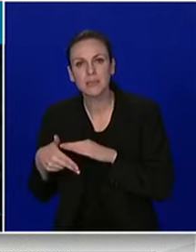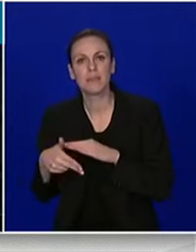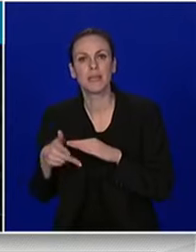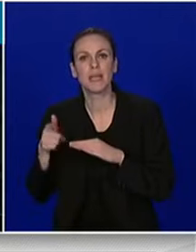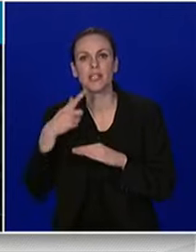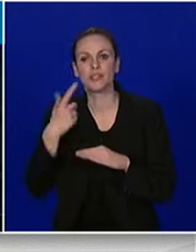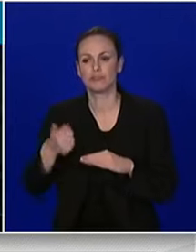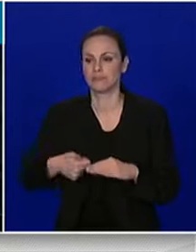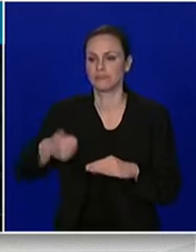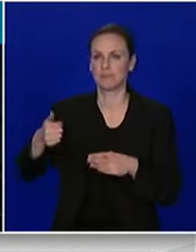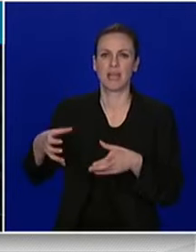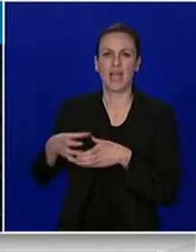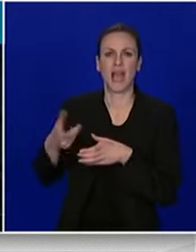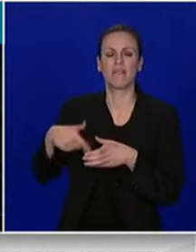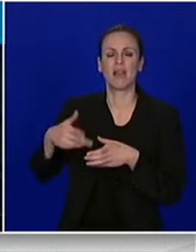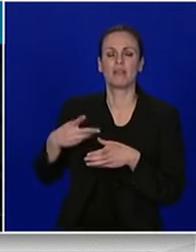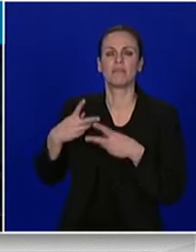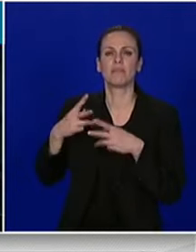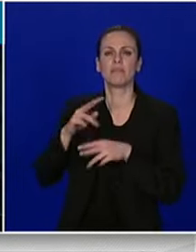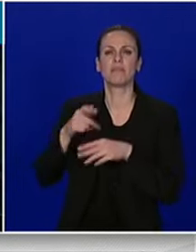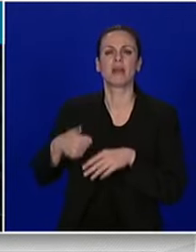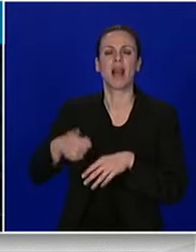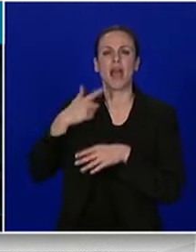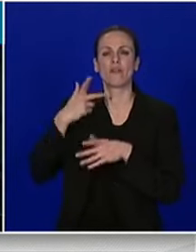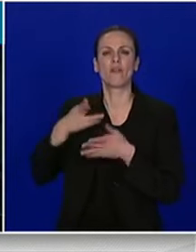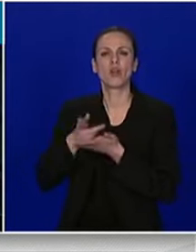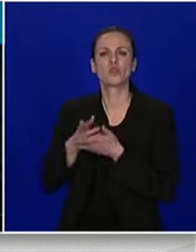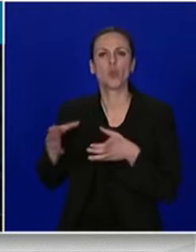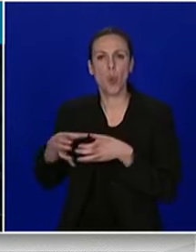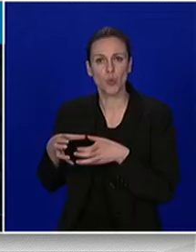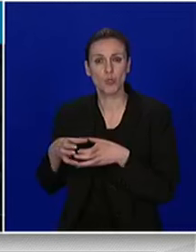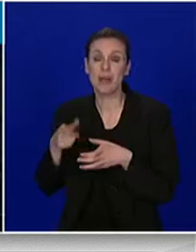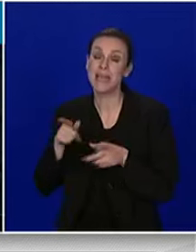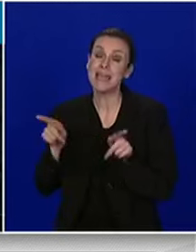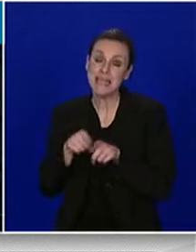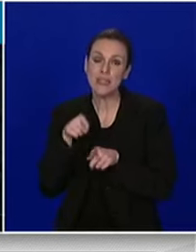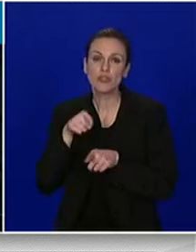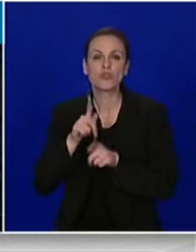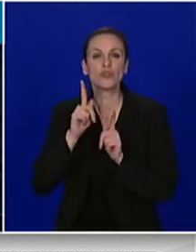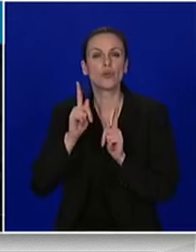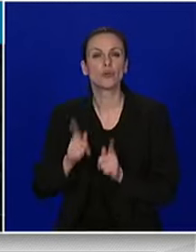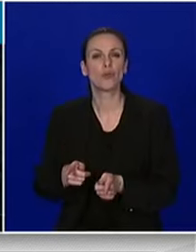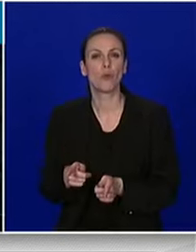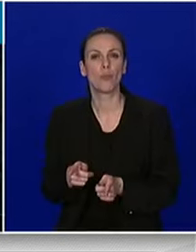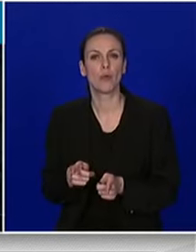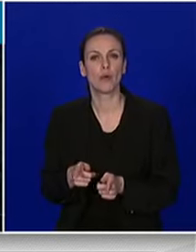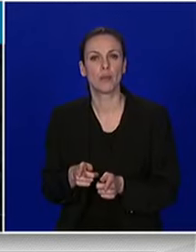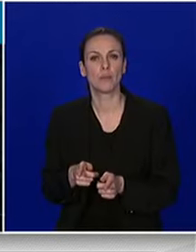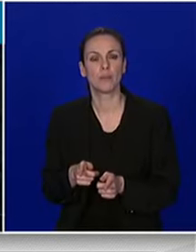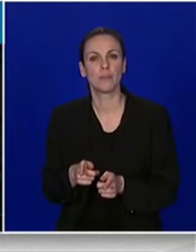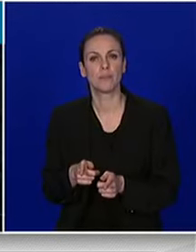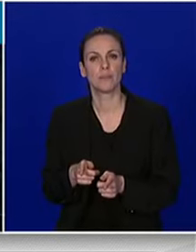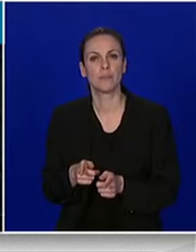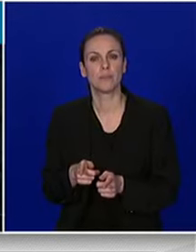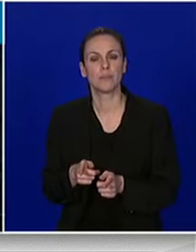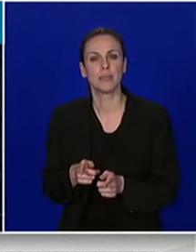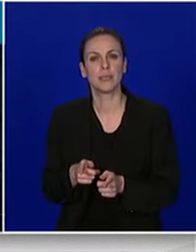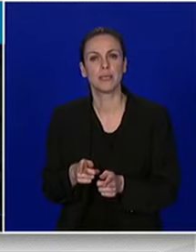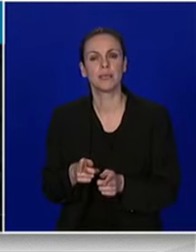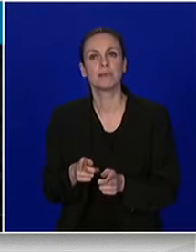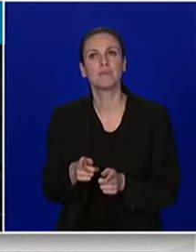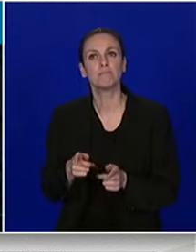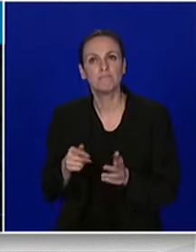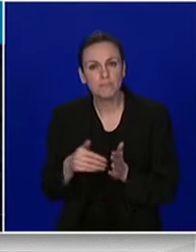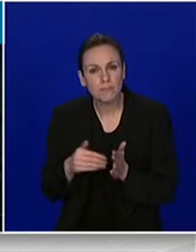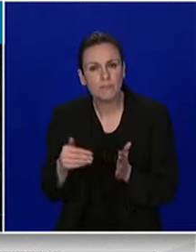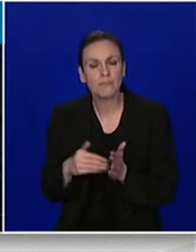nadležnih službi, koje i u ovom slučaju mora biti u određenoj mjeri nužno,